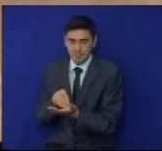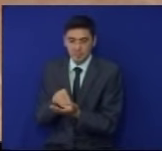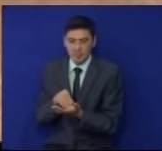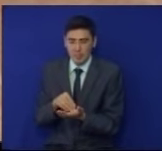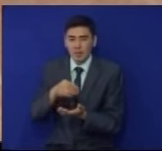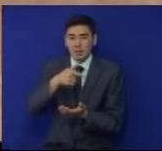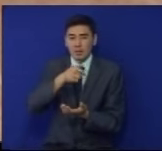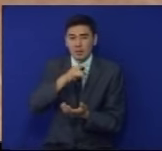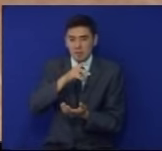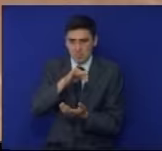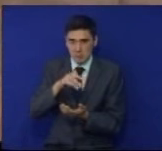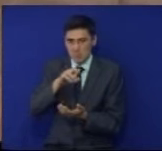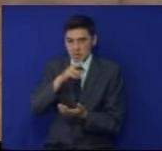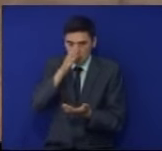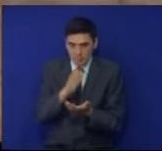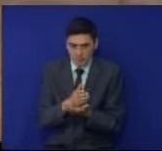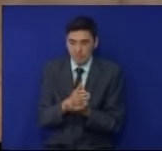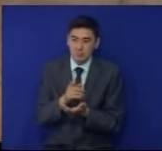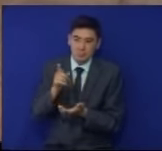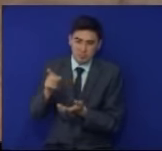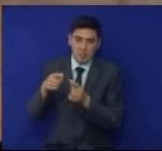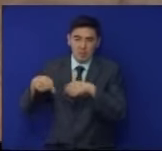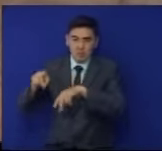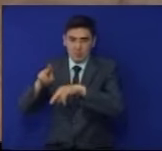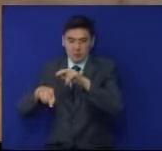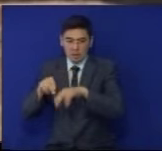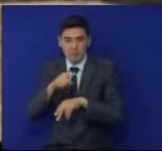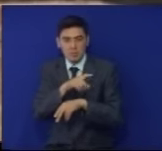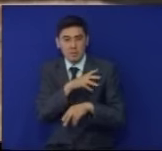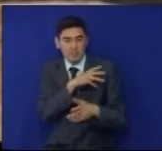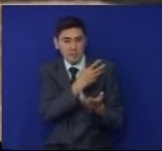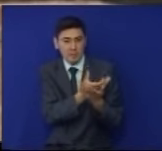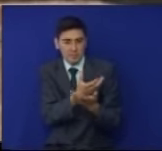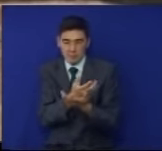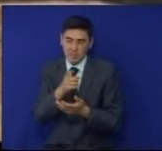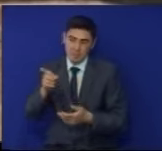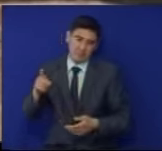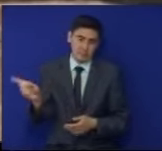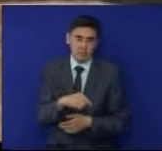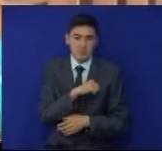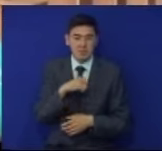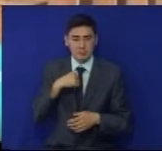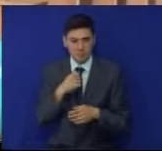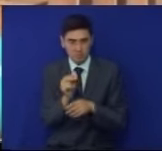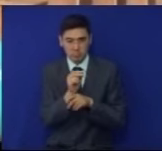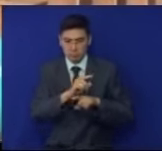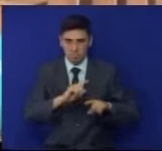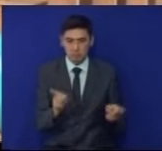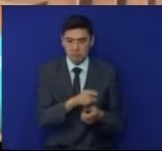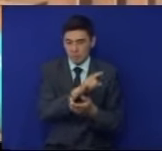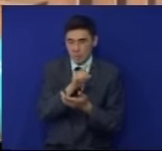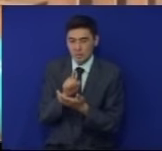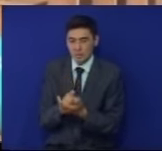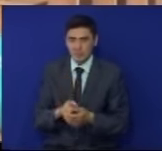гарантийным обязательствам, подрядная организация обязана устранить обнаруженные дефекты за свой собственный счет. В ближайшее время